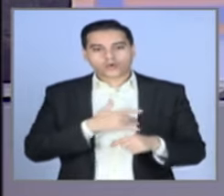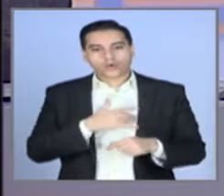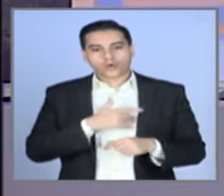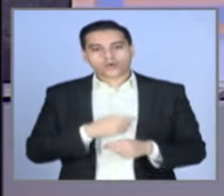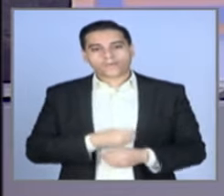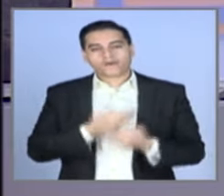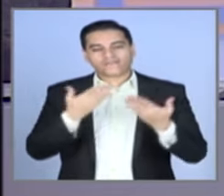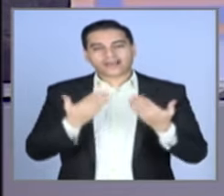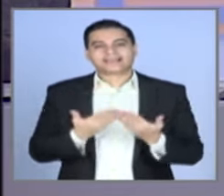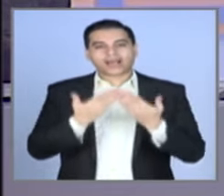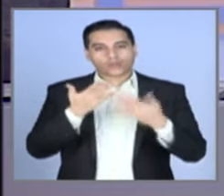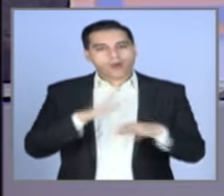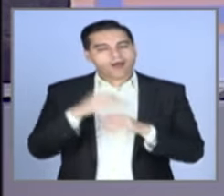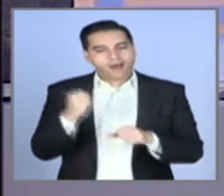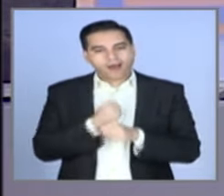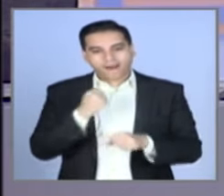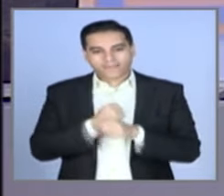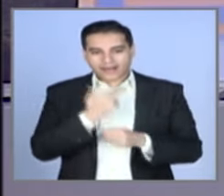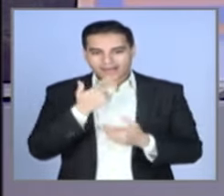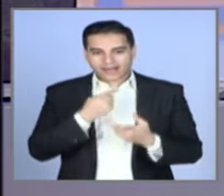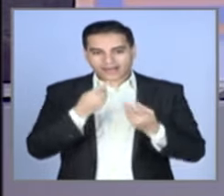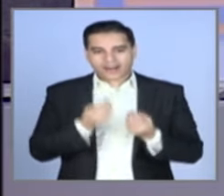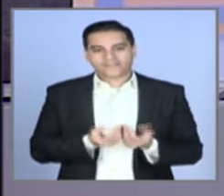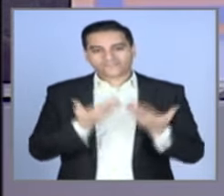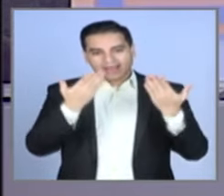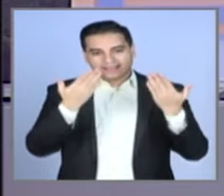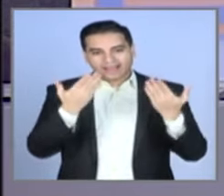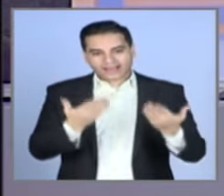وبقلوبنا اللي بتدعو من الأعماق الفاتحة.